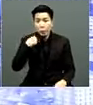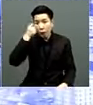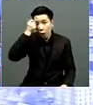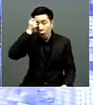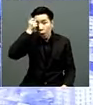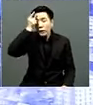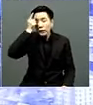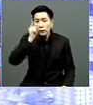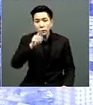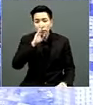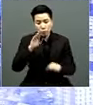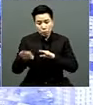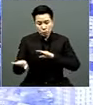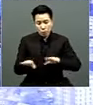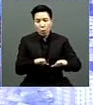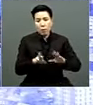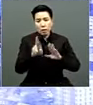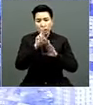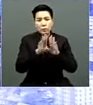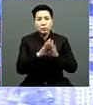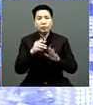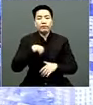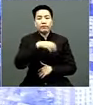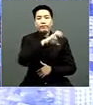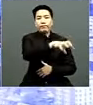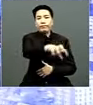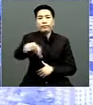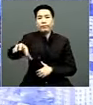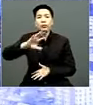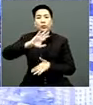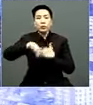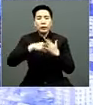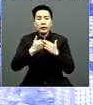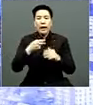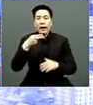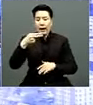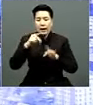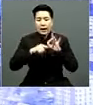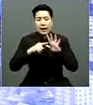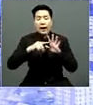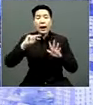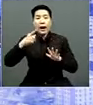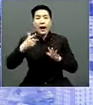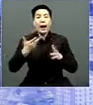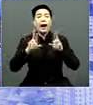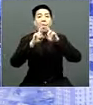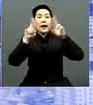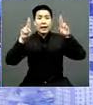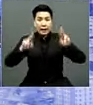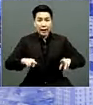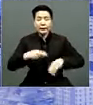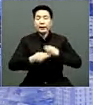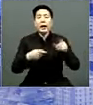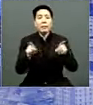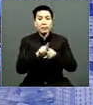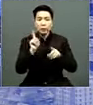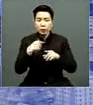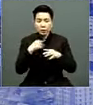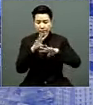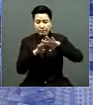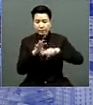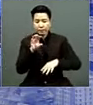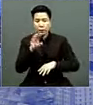าจะพร้อมใช้แล้วล่ะถ้าทุกห้างก็จะต้องและไม่ใช่แค่ห้างทุกร้านค้าก็สามารถที่จะใช้ได้และสามารถที่จะตรว